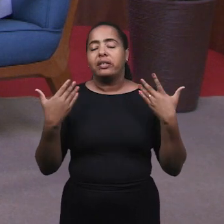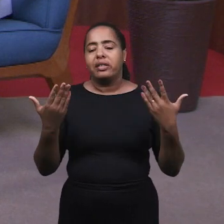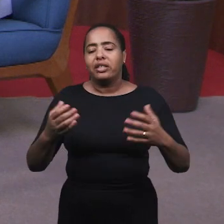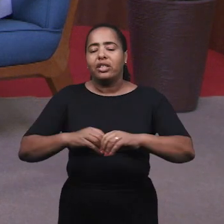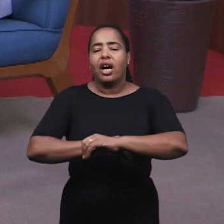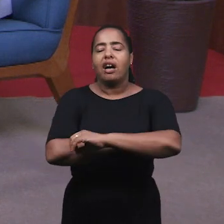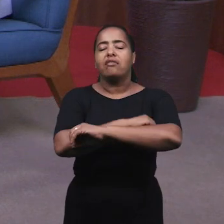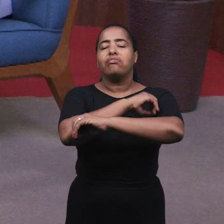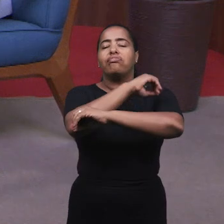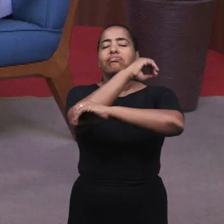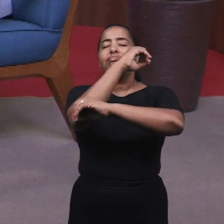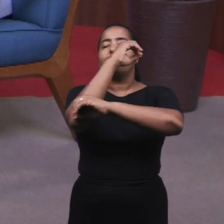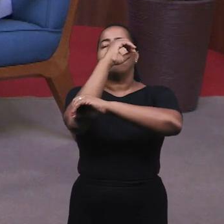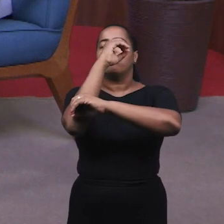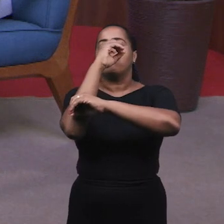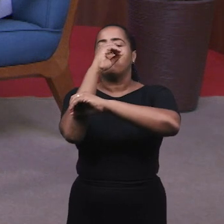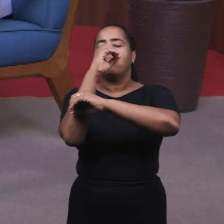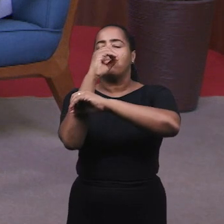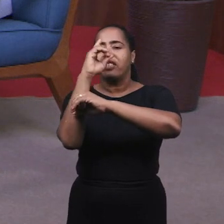7e jour,